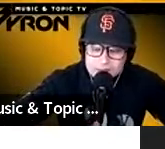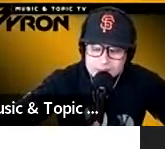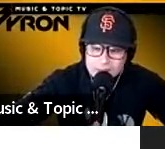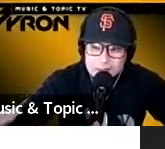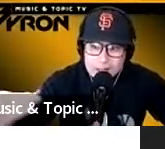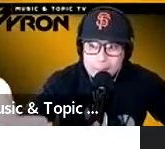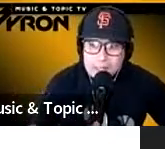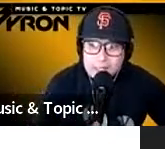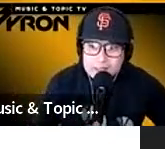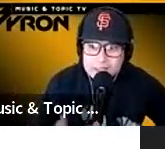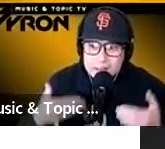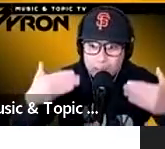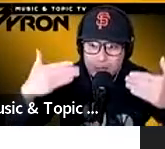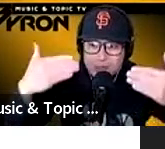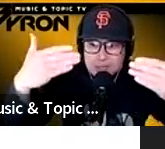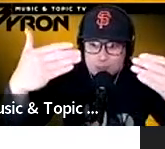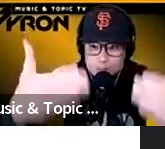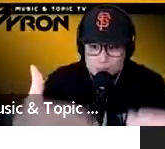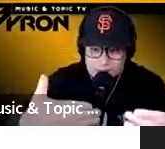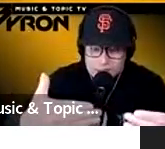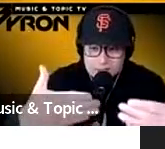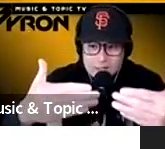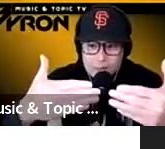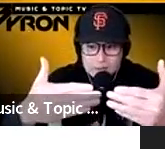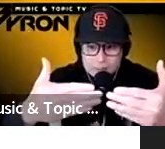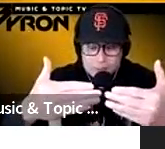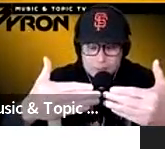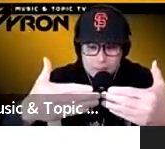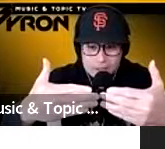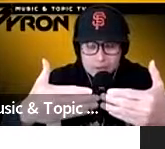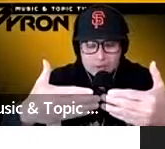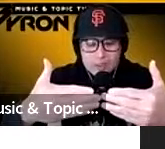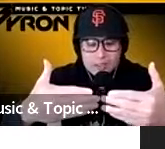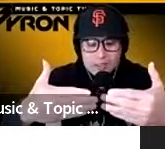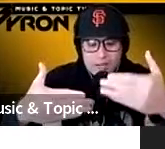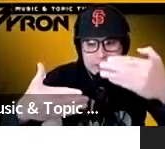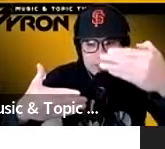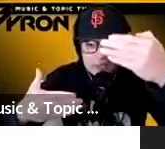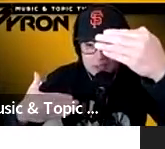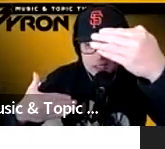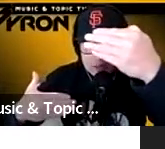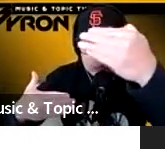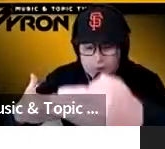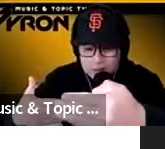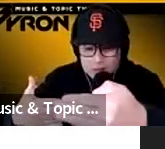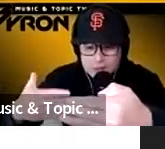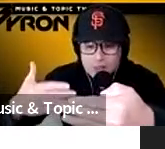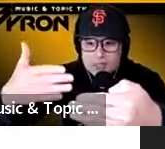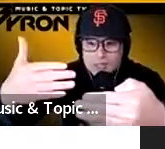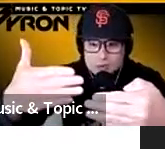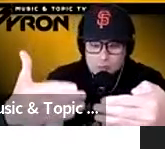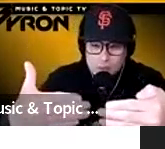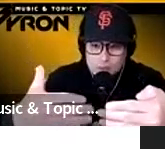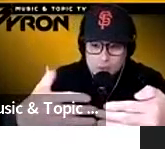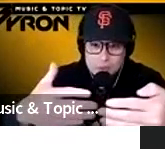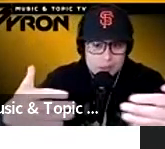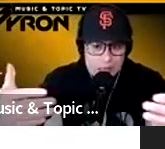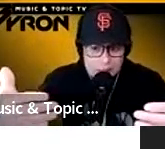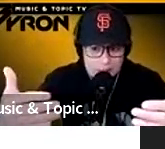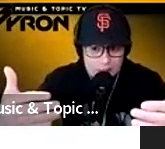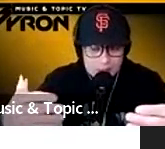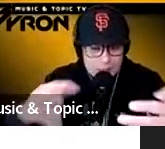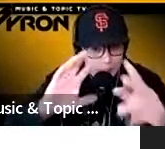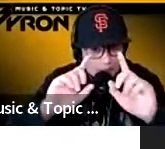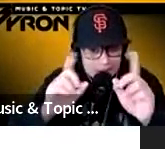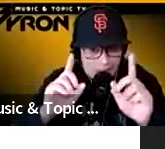defense nagpakita sila ng pwersa nung pumunta sila ng liwasan po ni pasio andyan na si senator Bato senator bongo which is